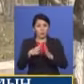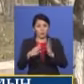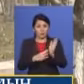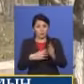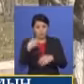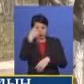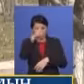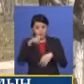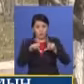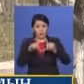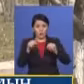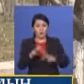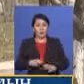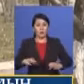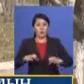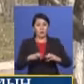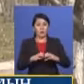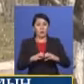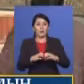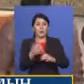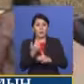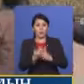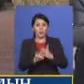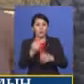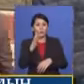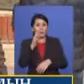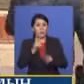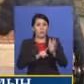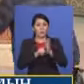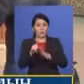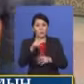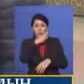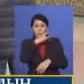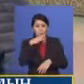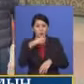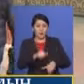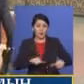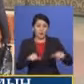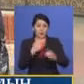аталмыш мекемелердің ұжымымен аномастика қарауына ұсынылған екен. Сол уақыттан бері көптеген